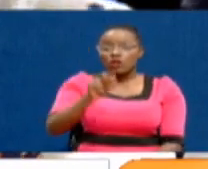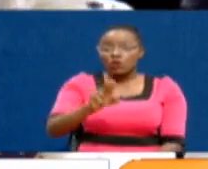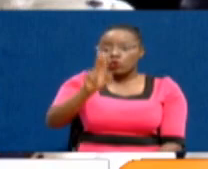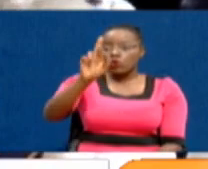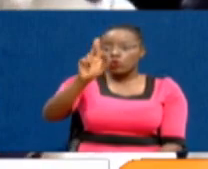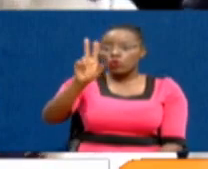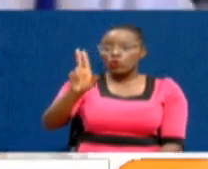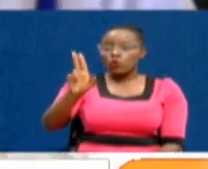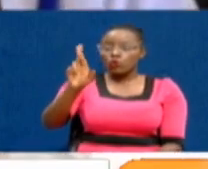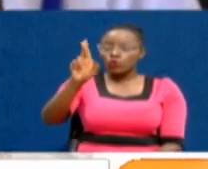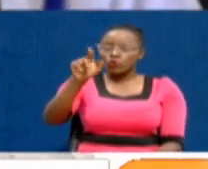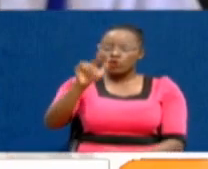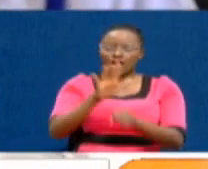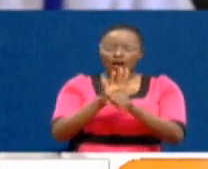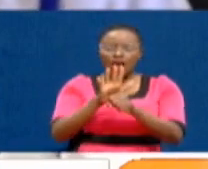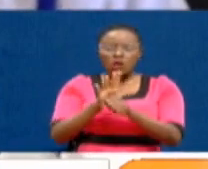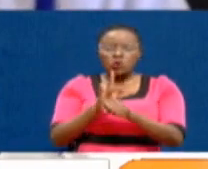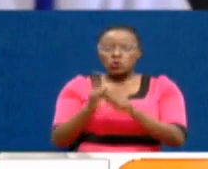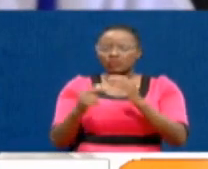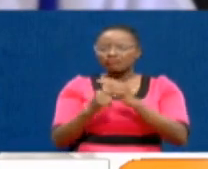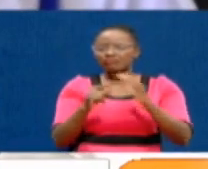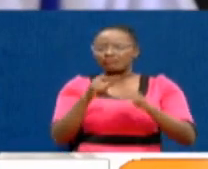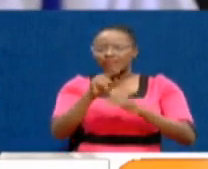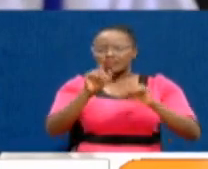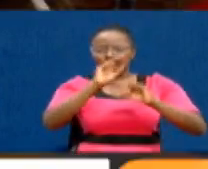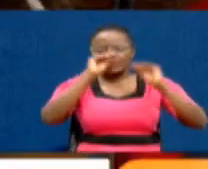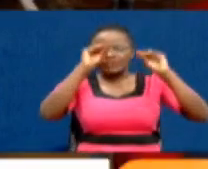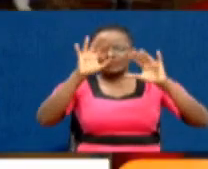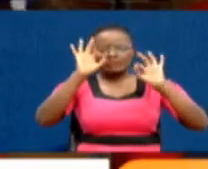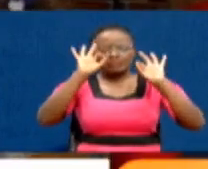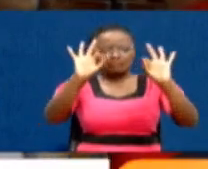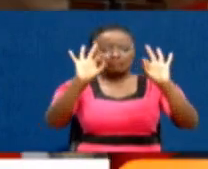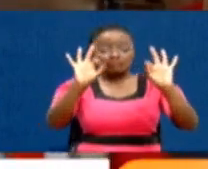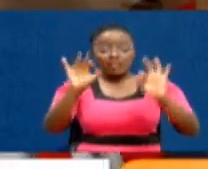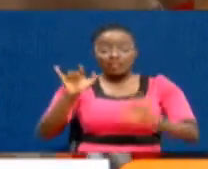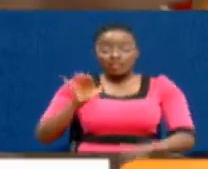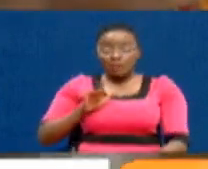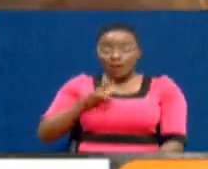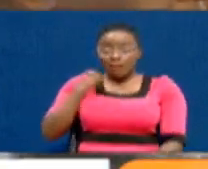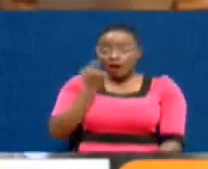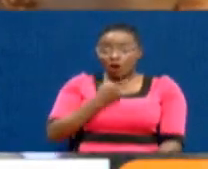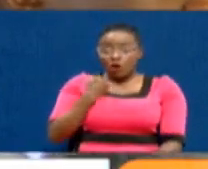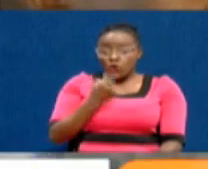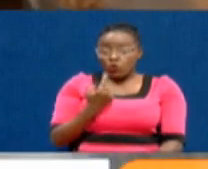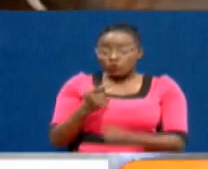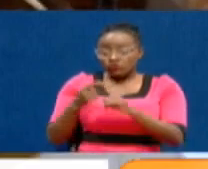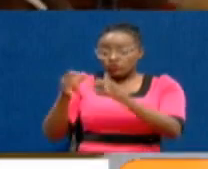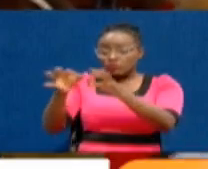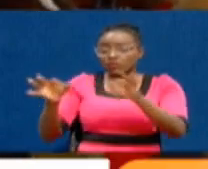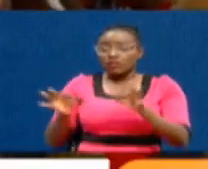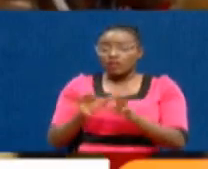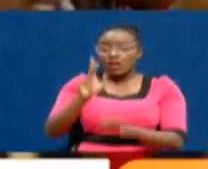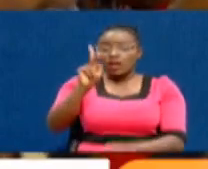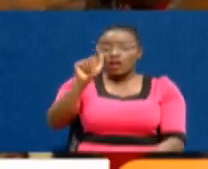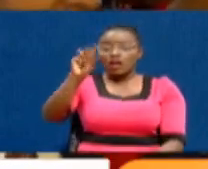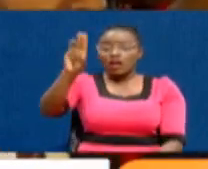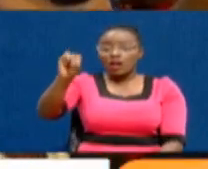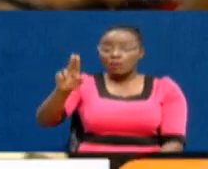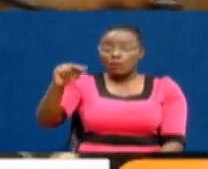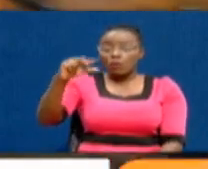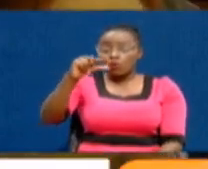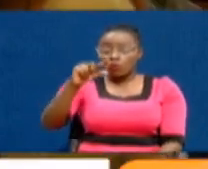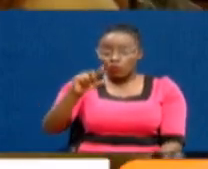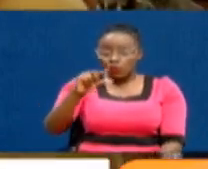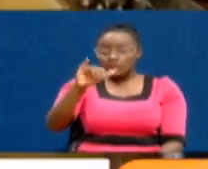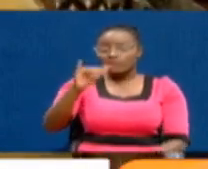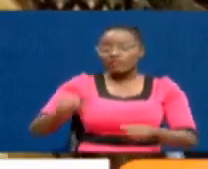wengi wakimwomboleza kwa ushupavu wake katika fani ya ualimu. Mama huyo anayetokea katika familia ya Kamugi ni mwandani wa familia